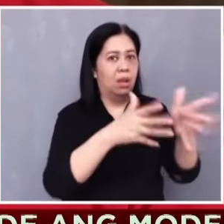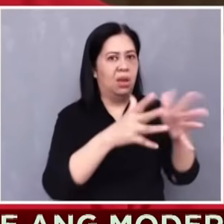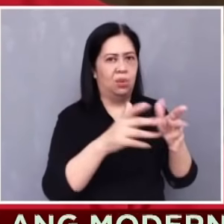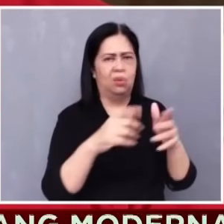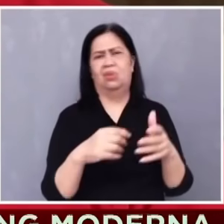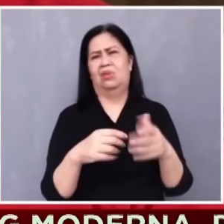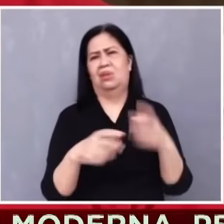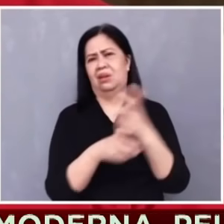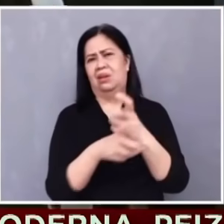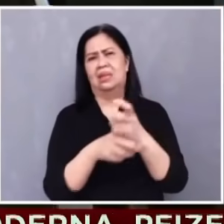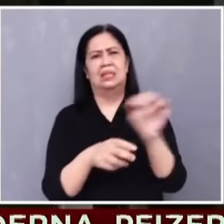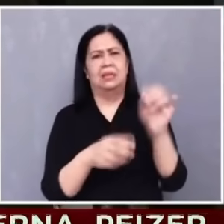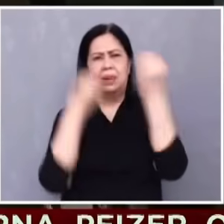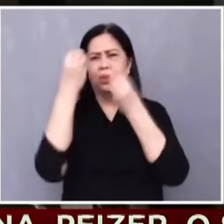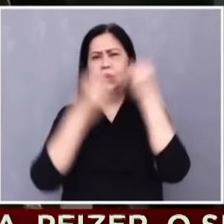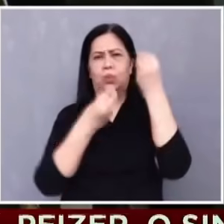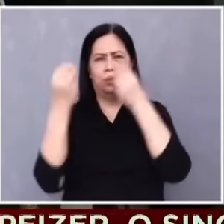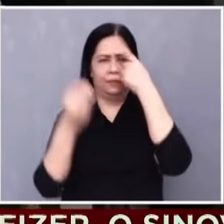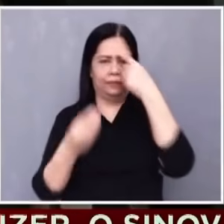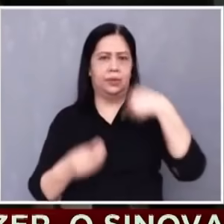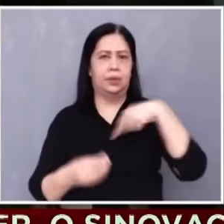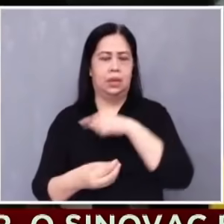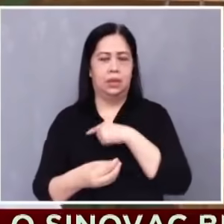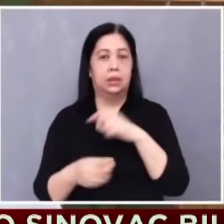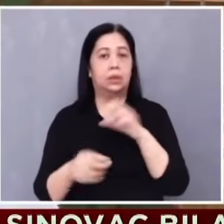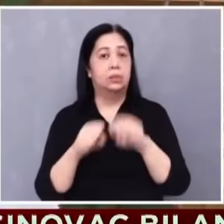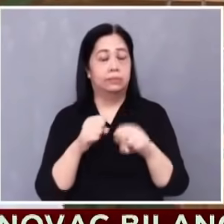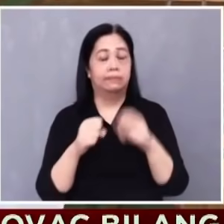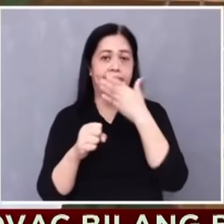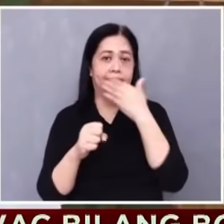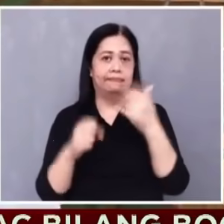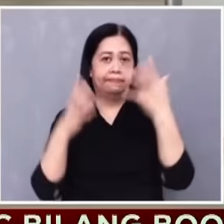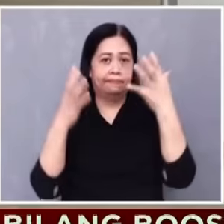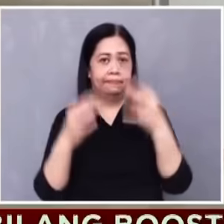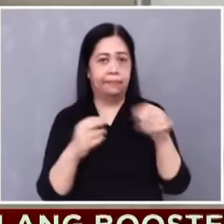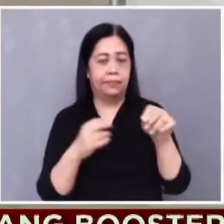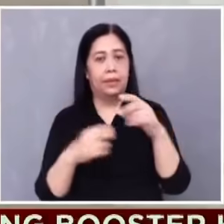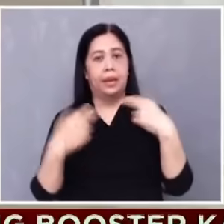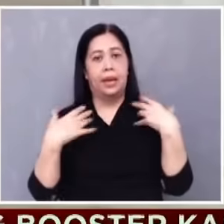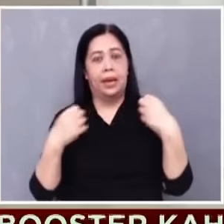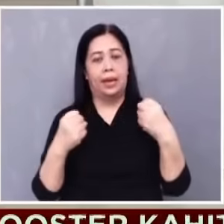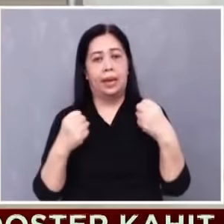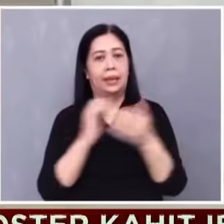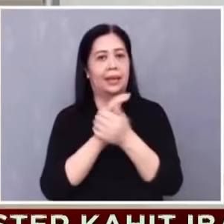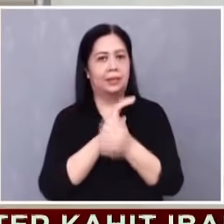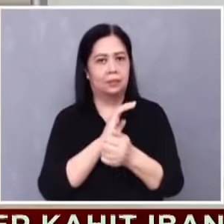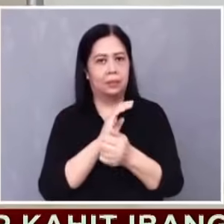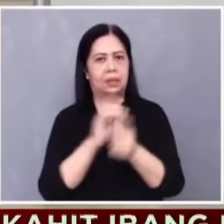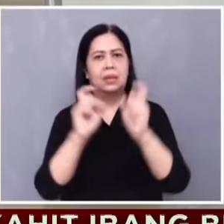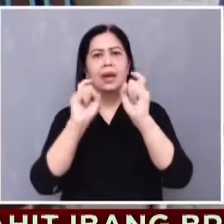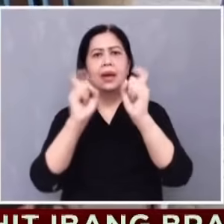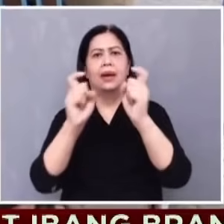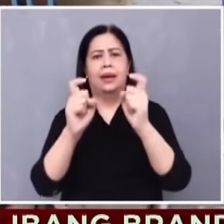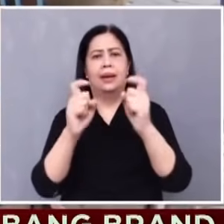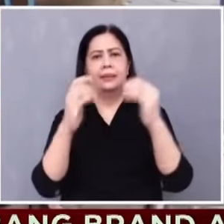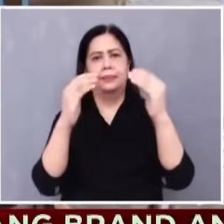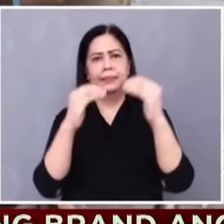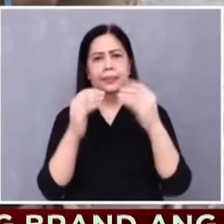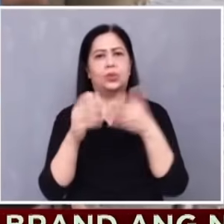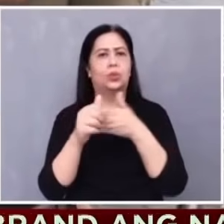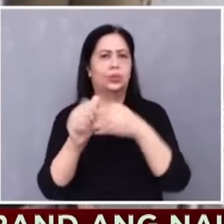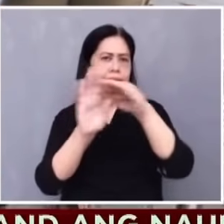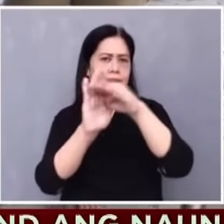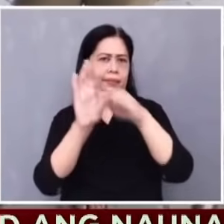magiging magulo para sa amin. Pero mas gugustuhin naman ng mga health experts na kaagad maibaba na ang guidelines.